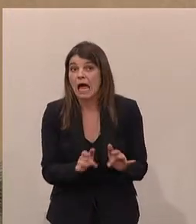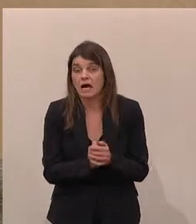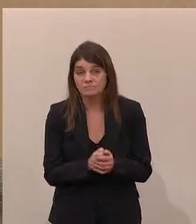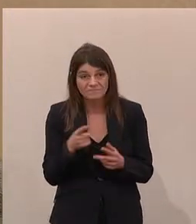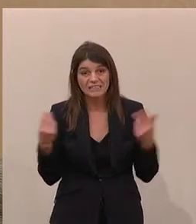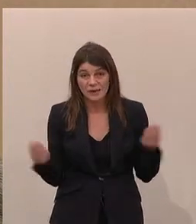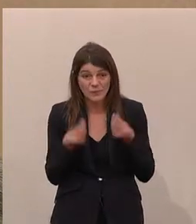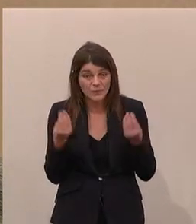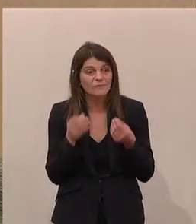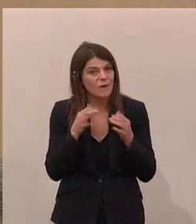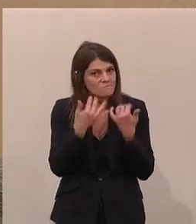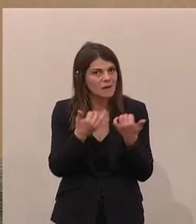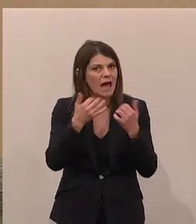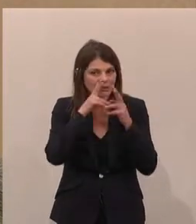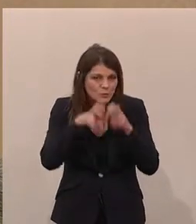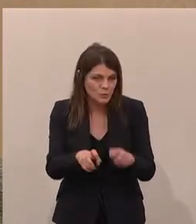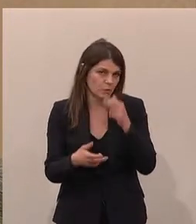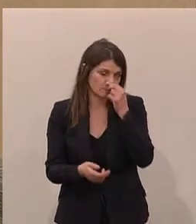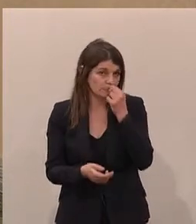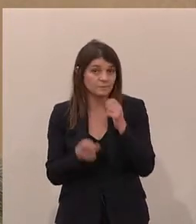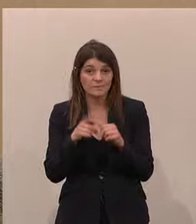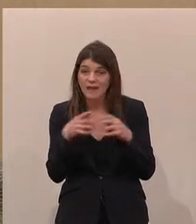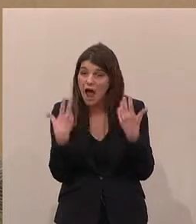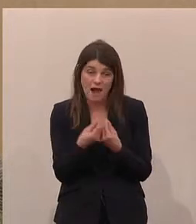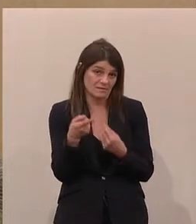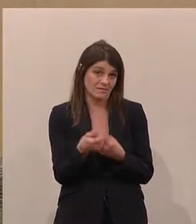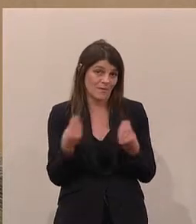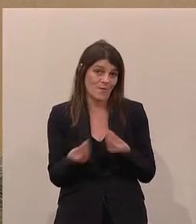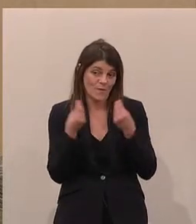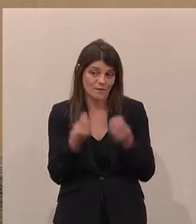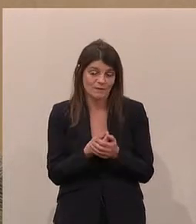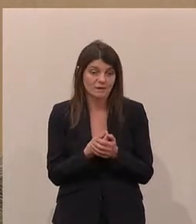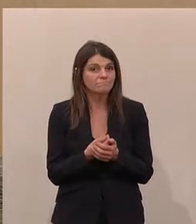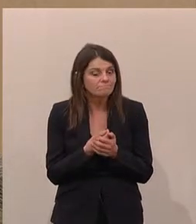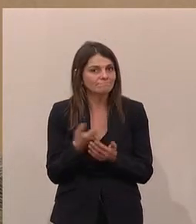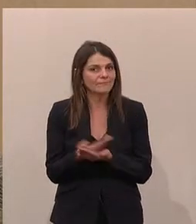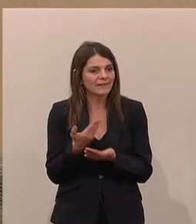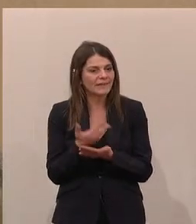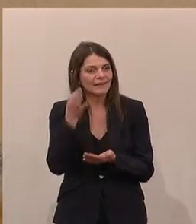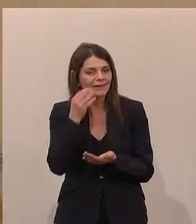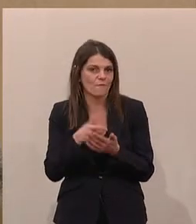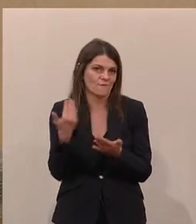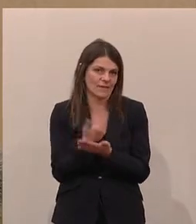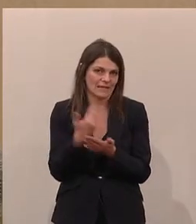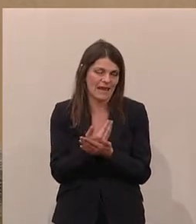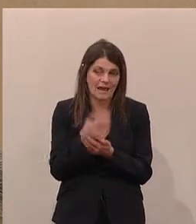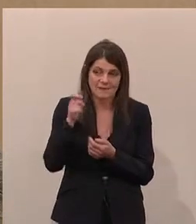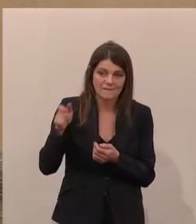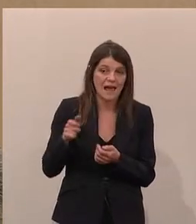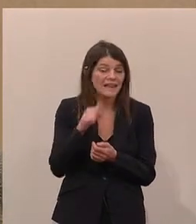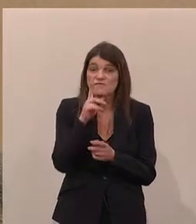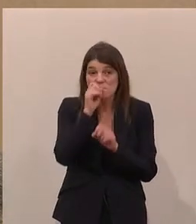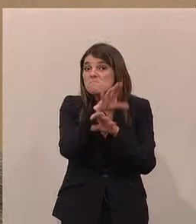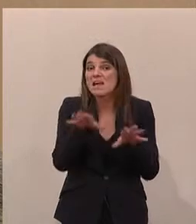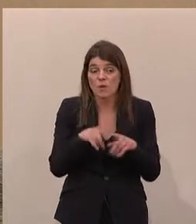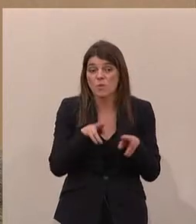Gründe für parlamentarische Untersuchungen. Und all das sind Gründe, dass sich die Vertreterinnen und Vertreter nicht nur der Medien